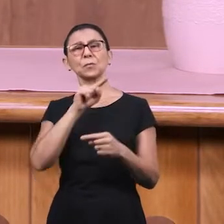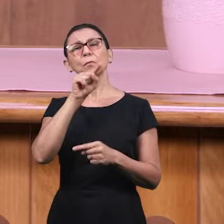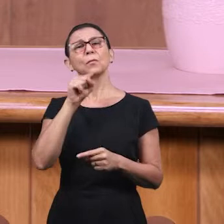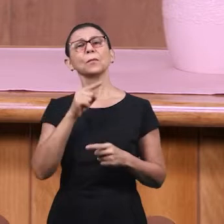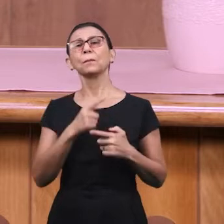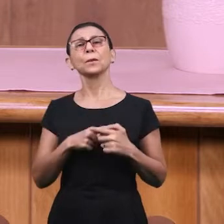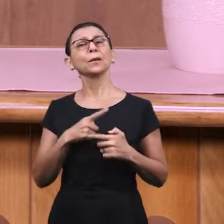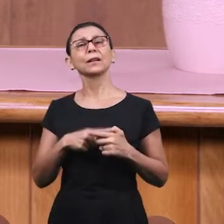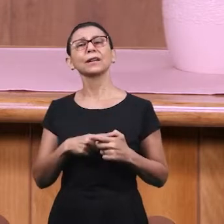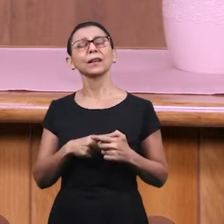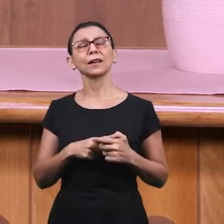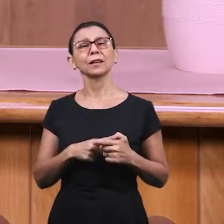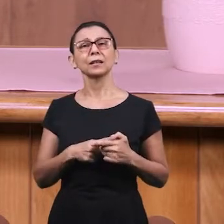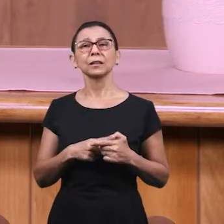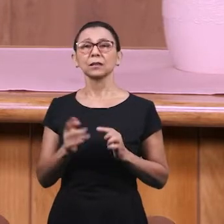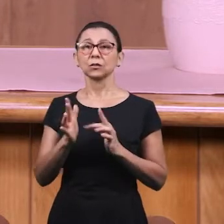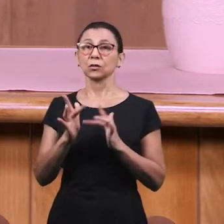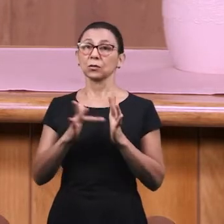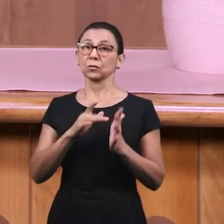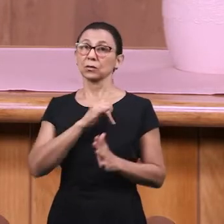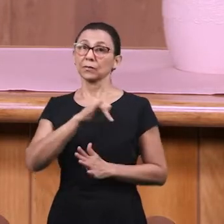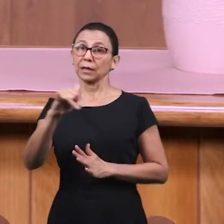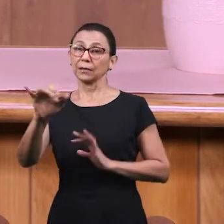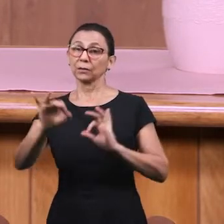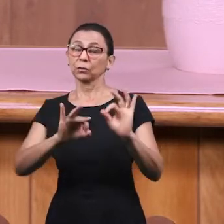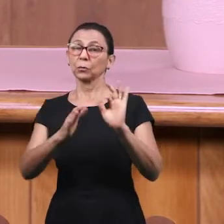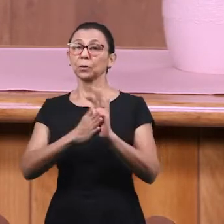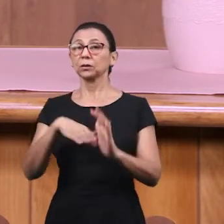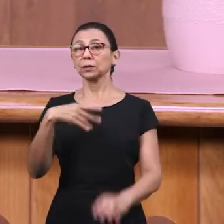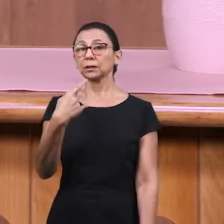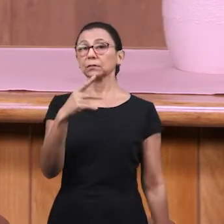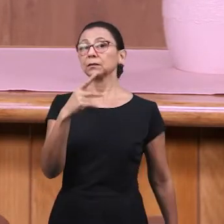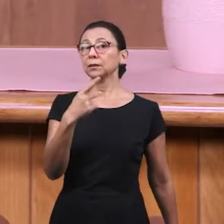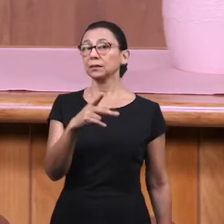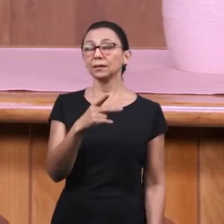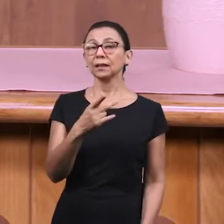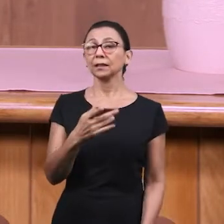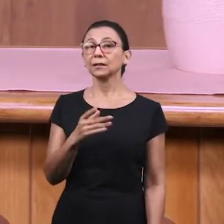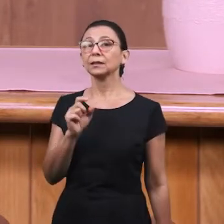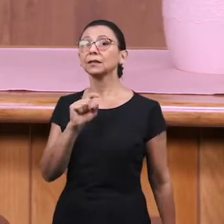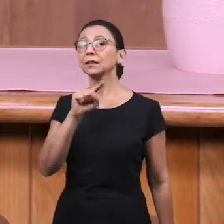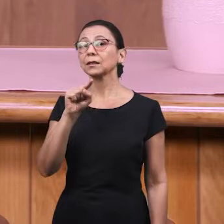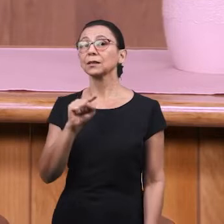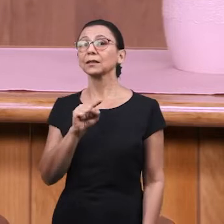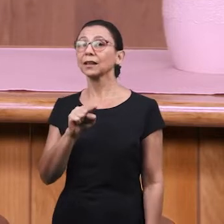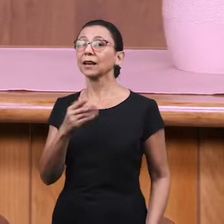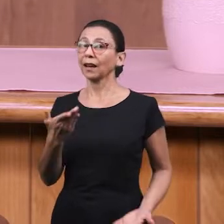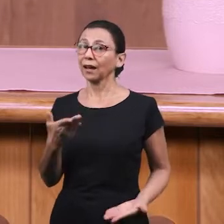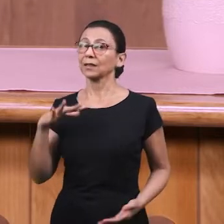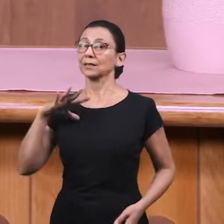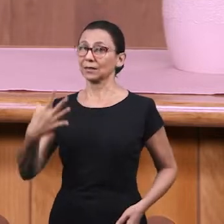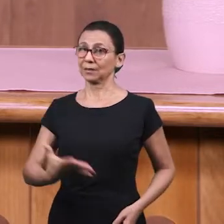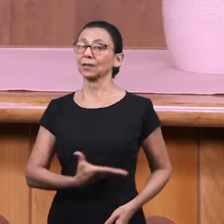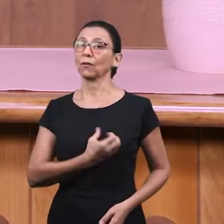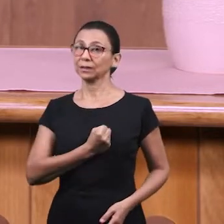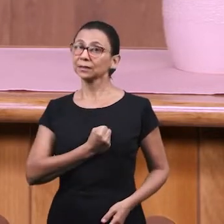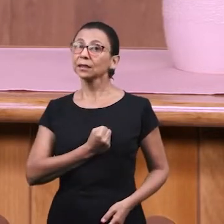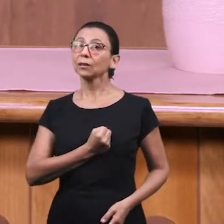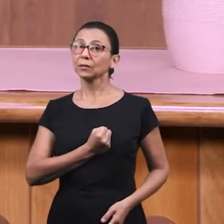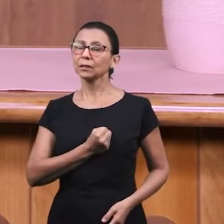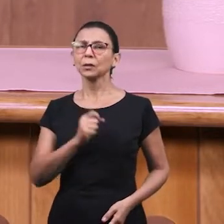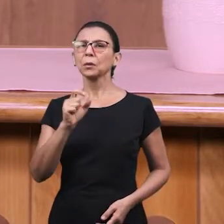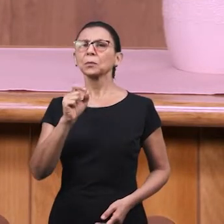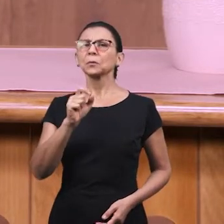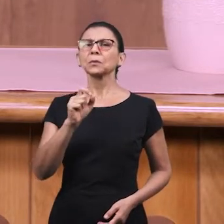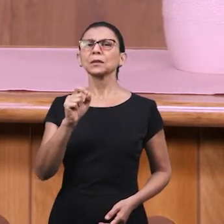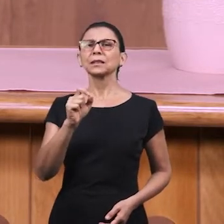о плане спасения. Что это его за проект? Проект его – это спасение грешника.